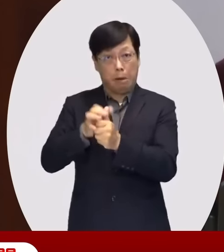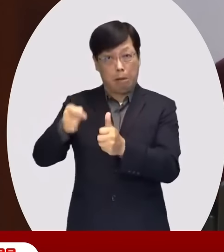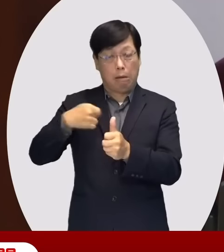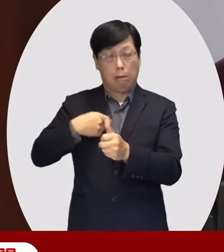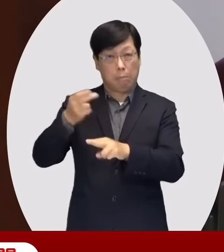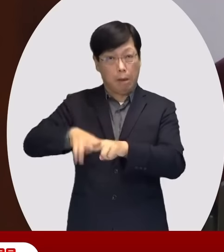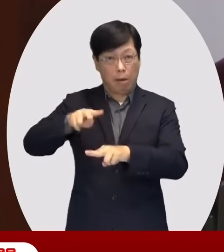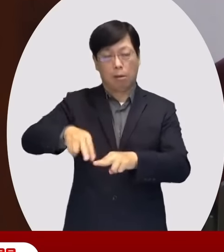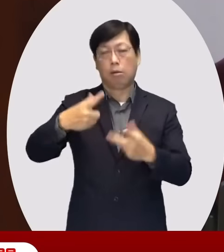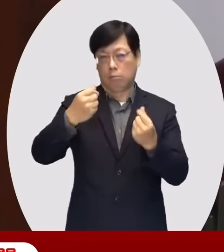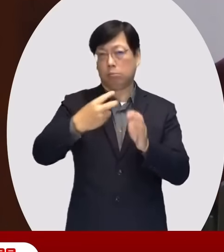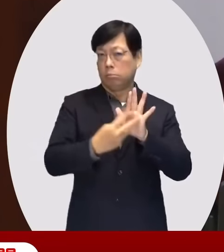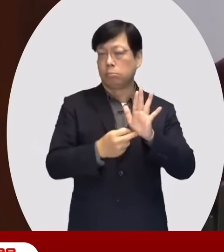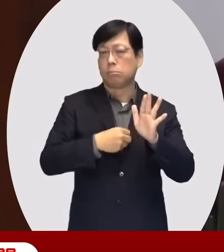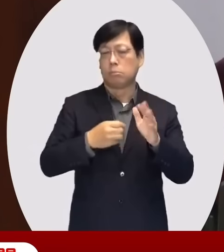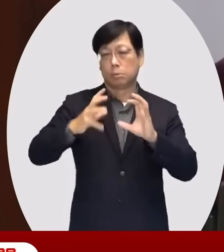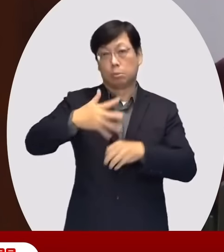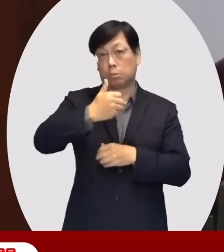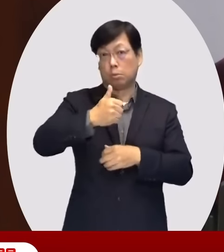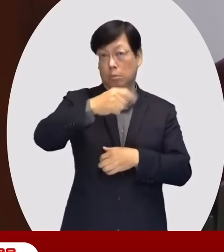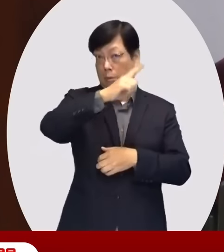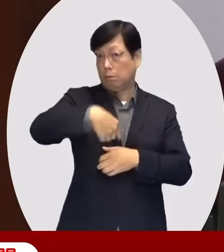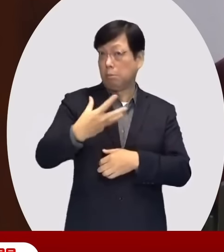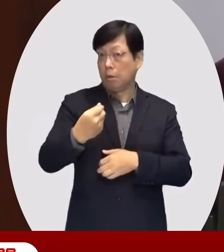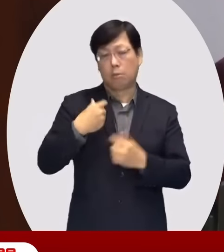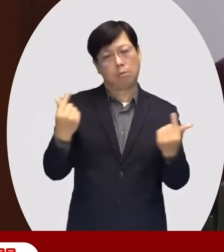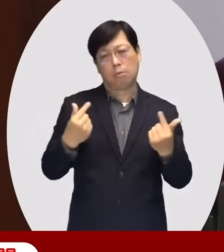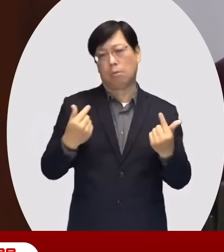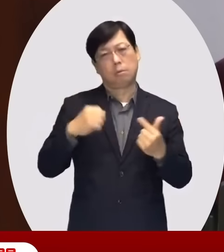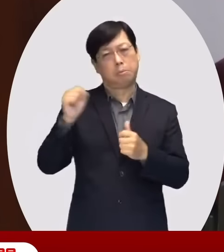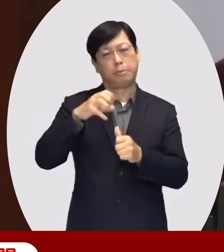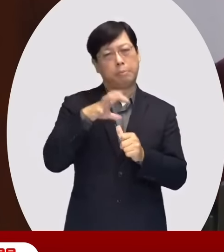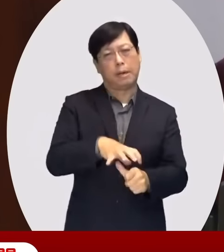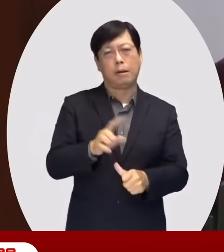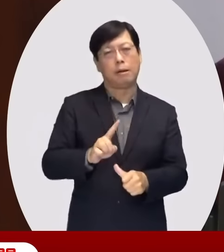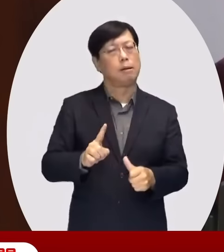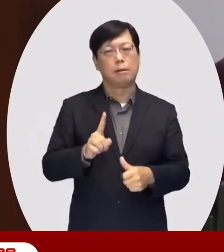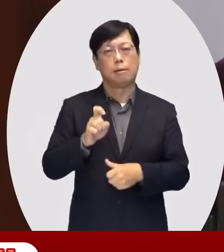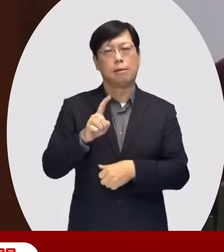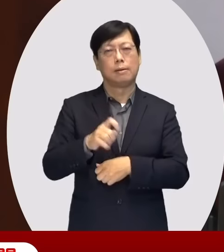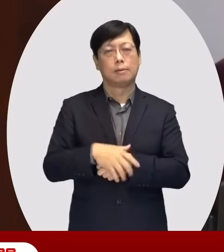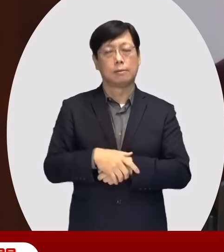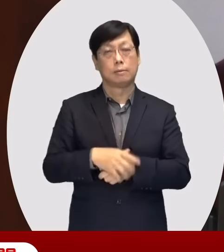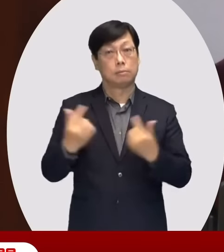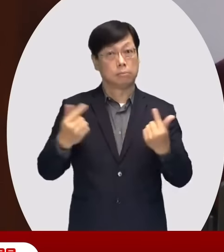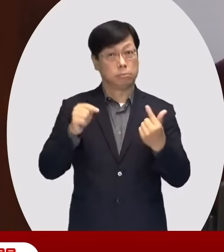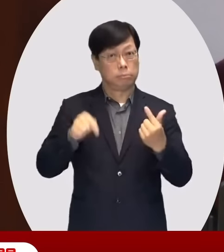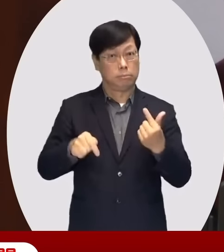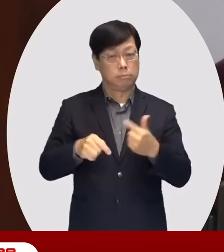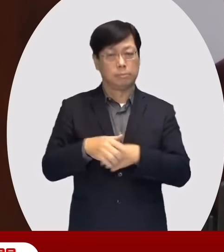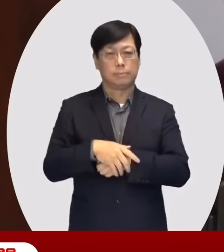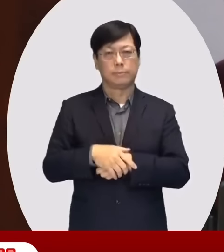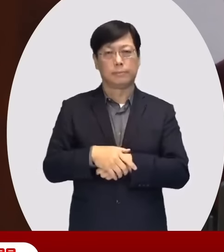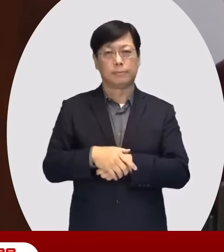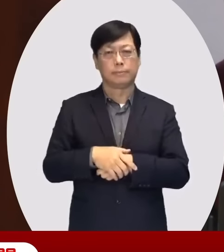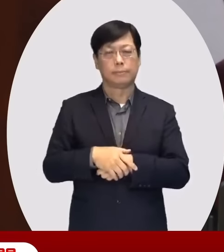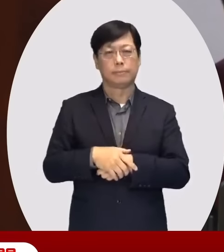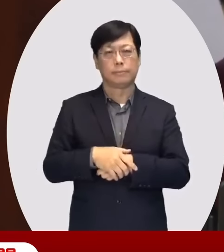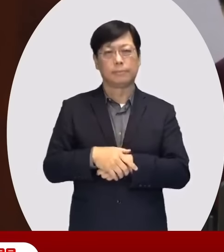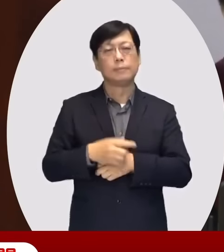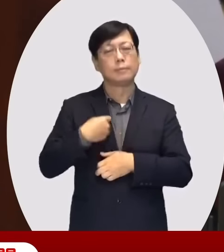准备程序时，也说了一句，总统不来好像也不能怎么样。在这样的情况之